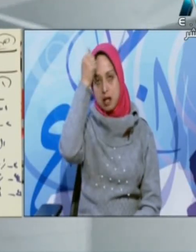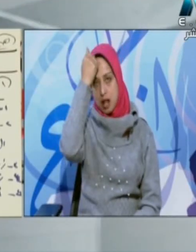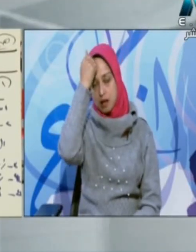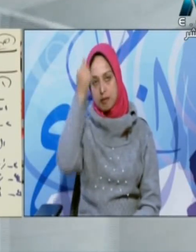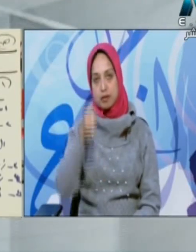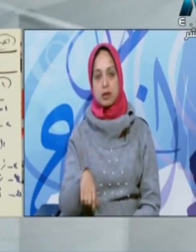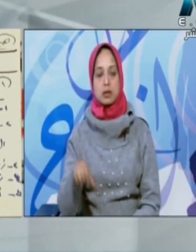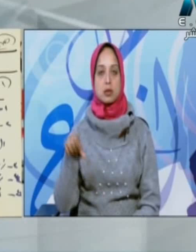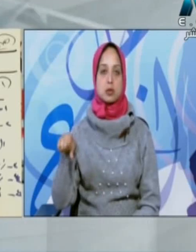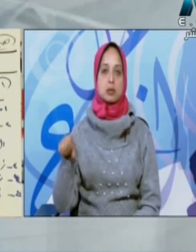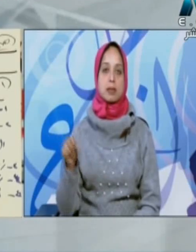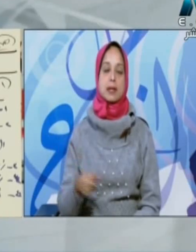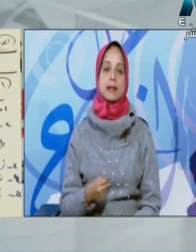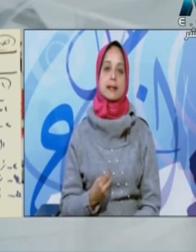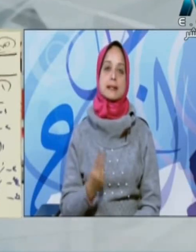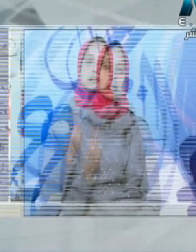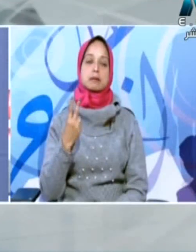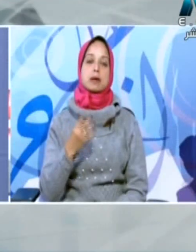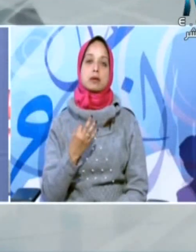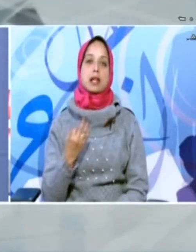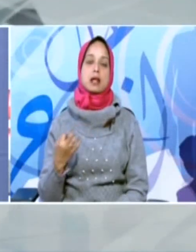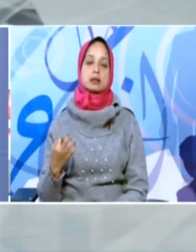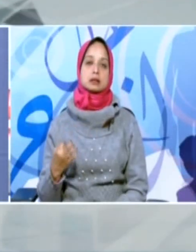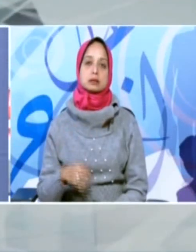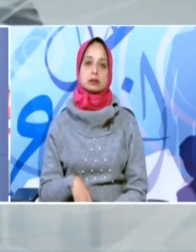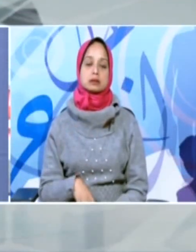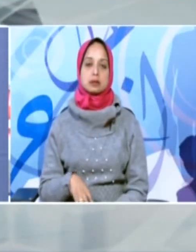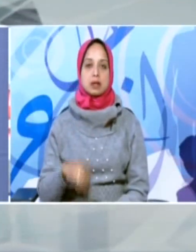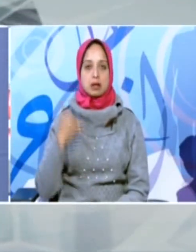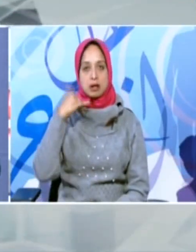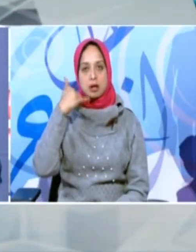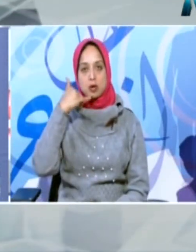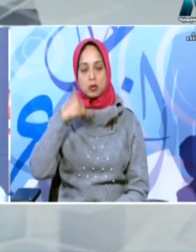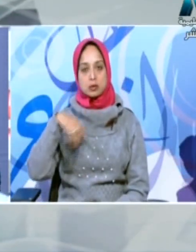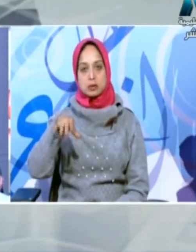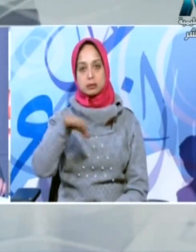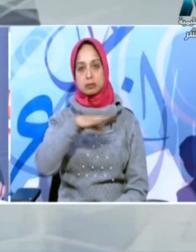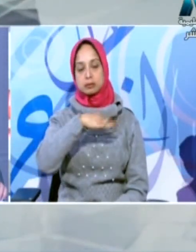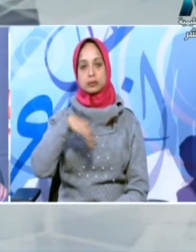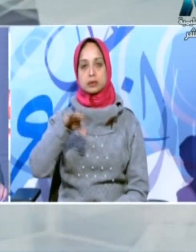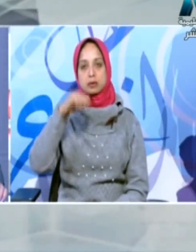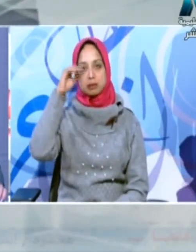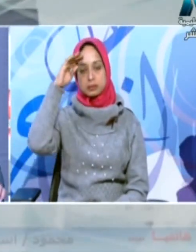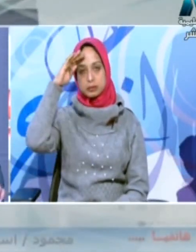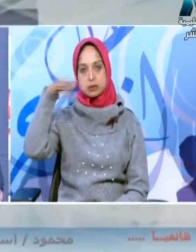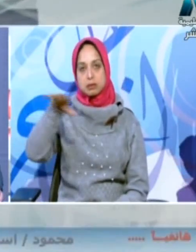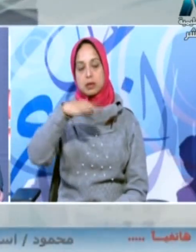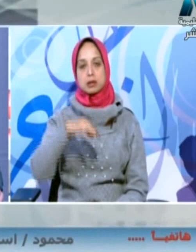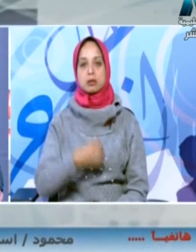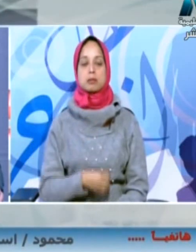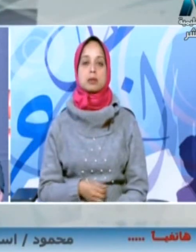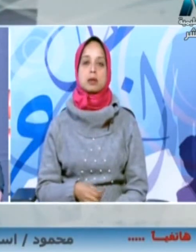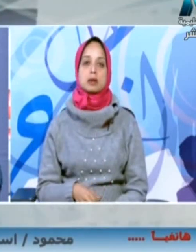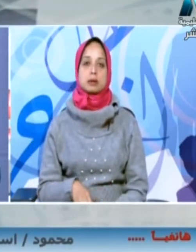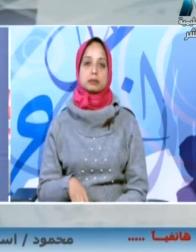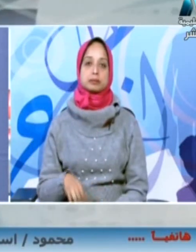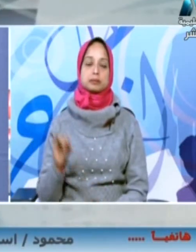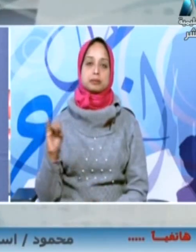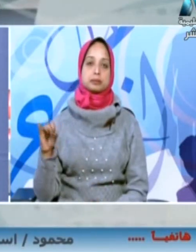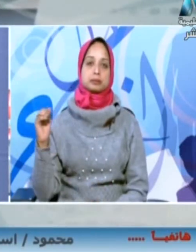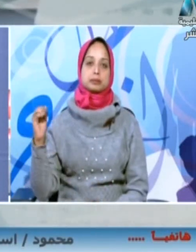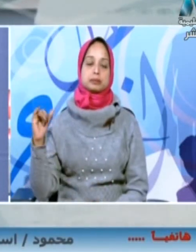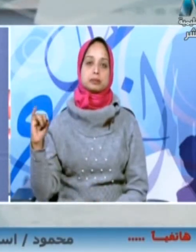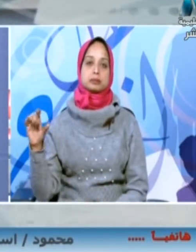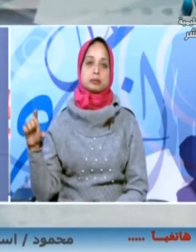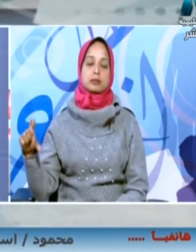1937. طبعا قبل ما نتكلم عن الحاجات دي كلها نشوف معانا تليفون محمد. السلام عليكم يا محمد. السلام عليكم. صلاة الله وبركاته. ازيك يا